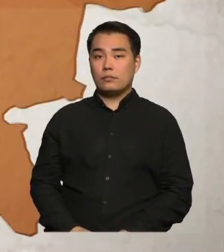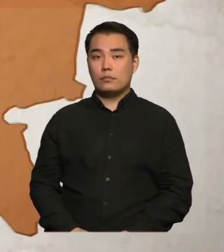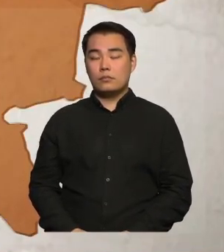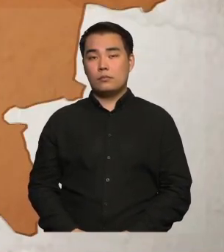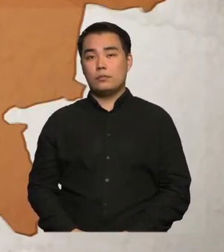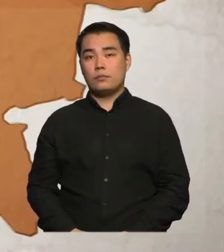жола